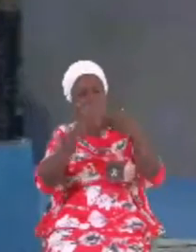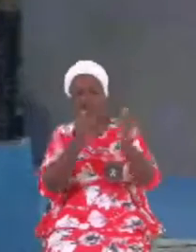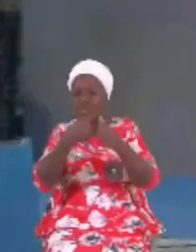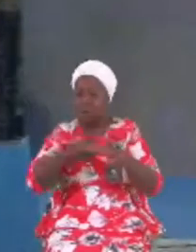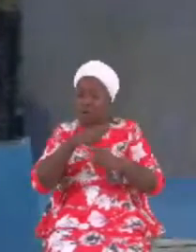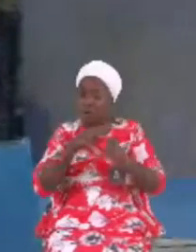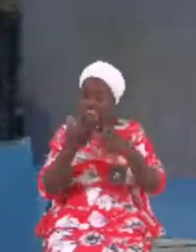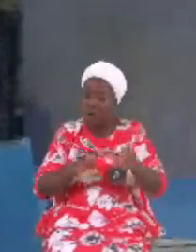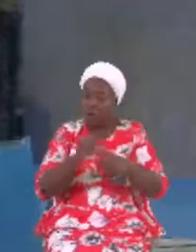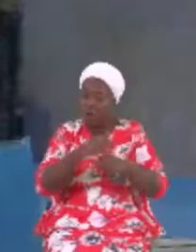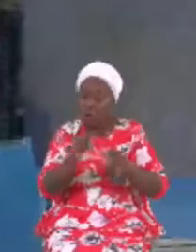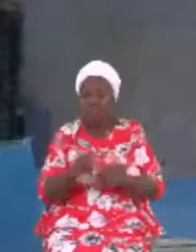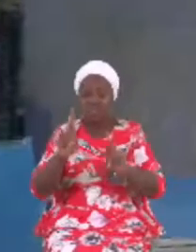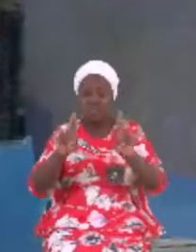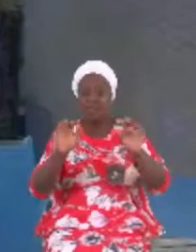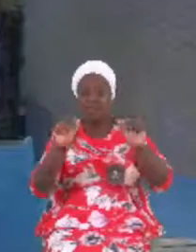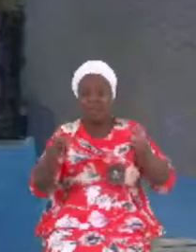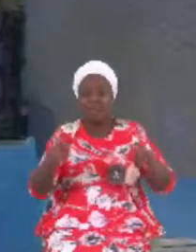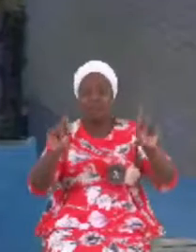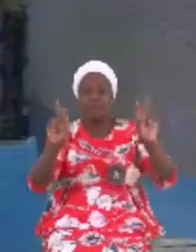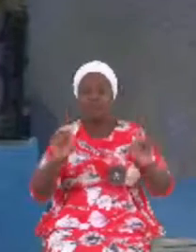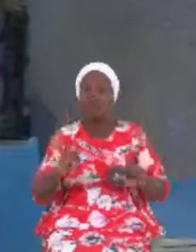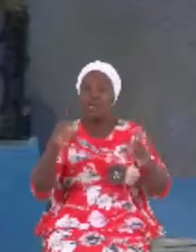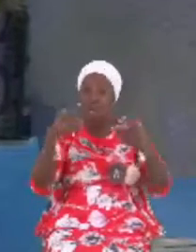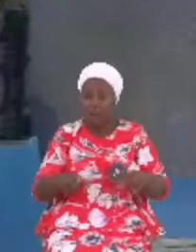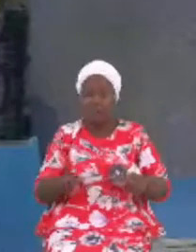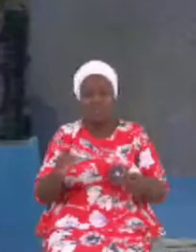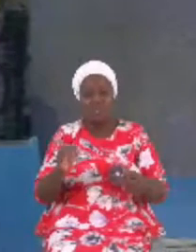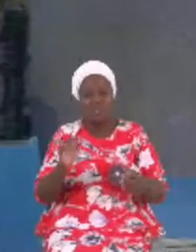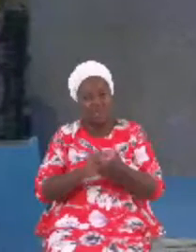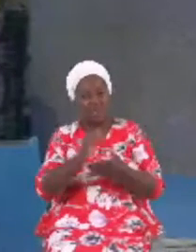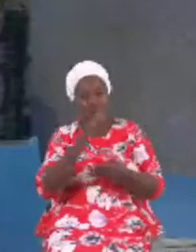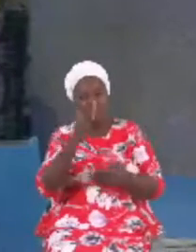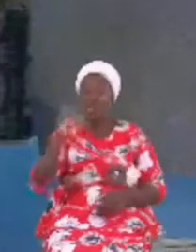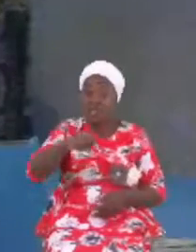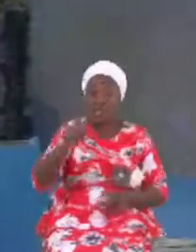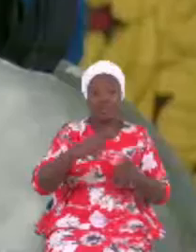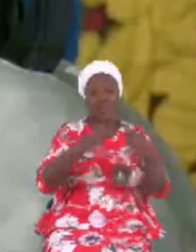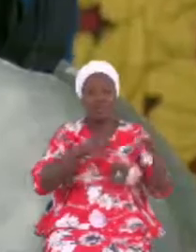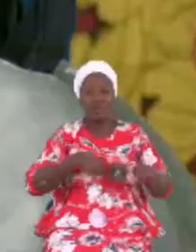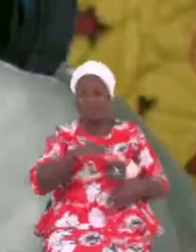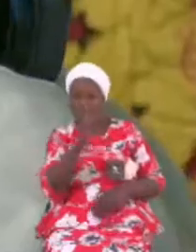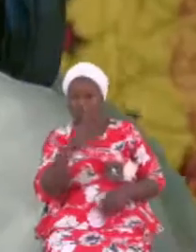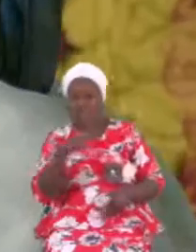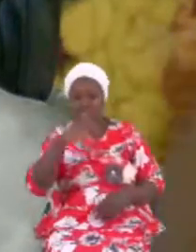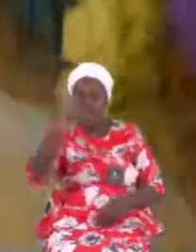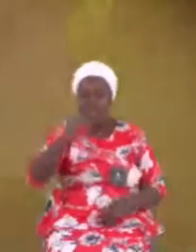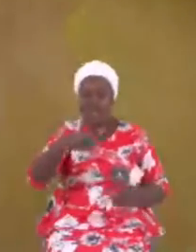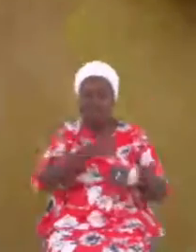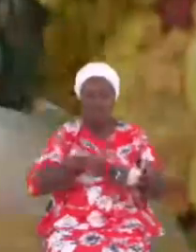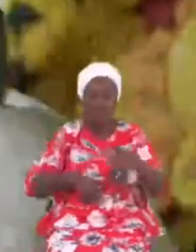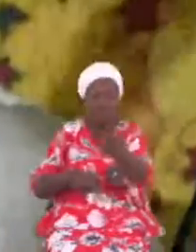moi. Quand l'enlèvement aura lieu, c'est pourquoi tu dis oui au Seigneur. Est-ce que quelqu'un dit oui au Seigneur?